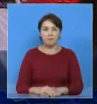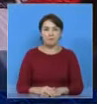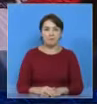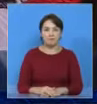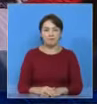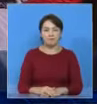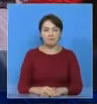телеканал актобе